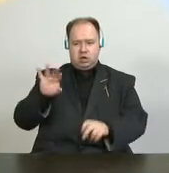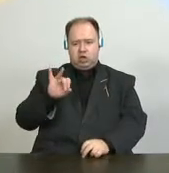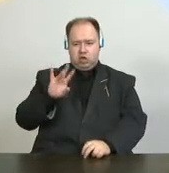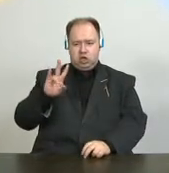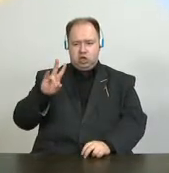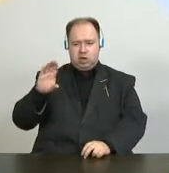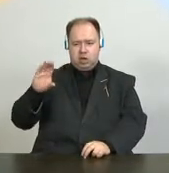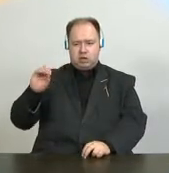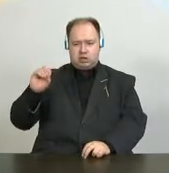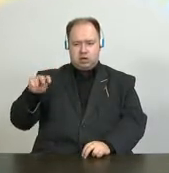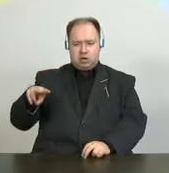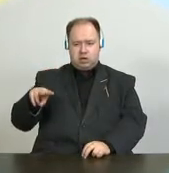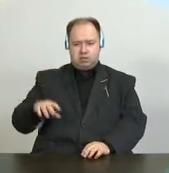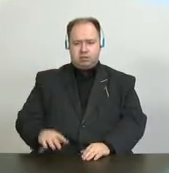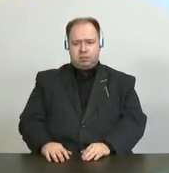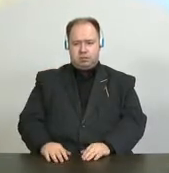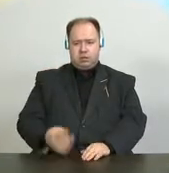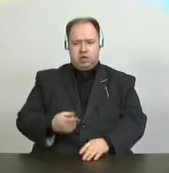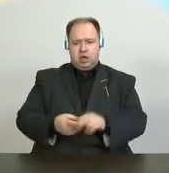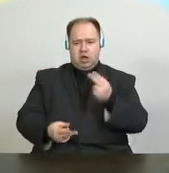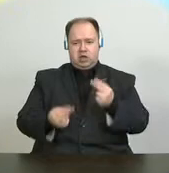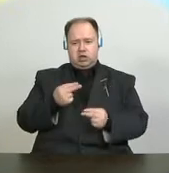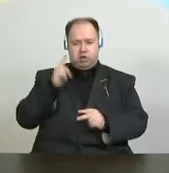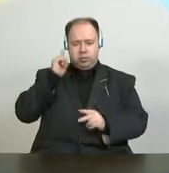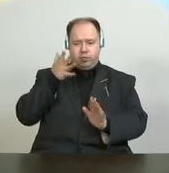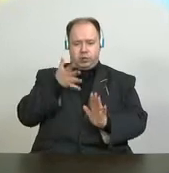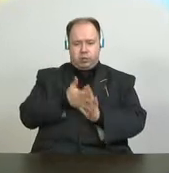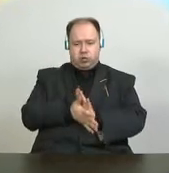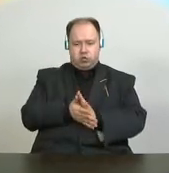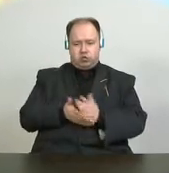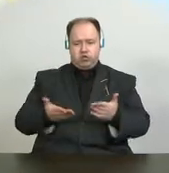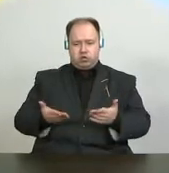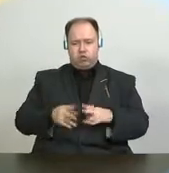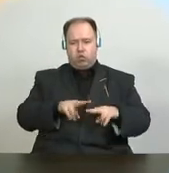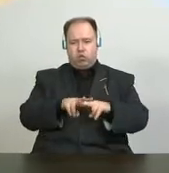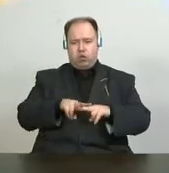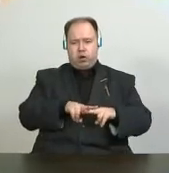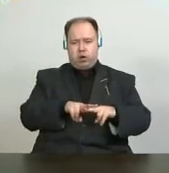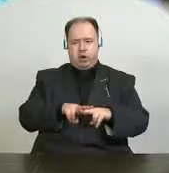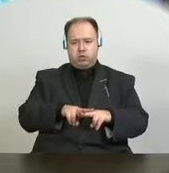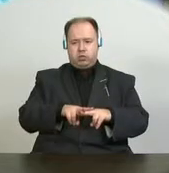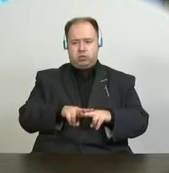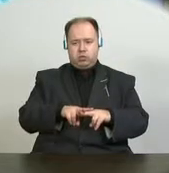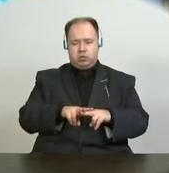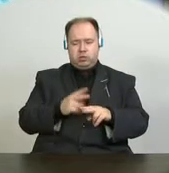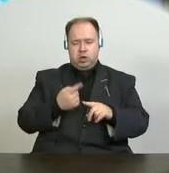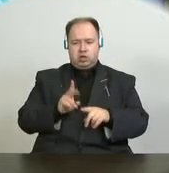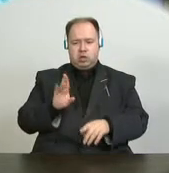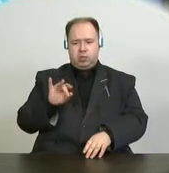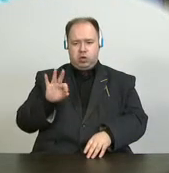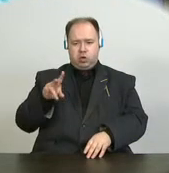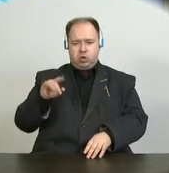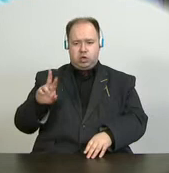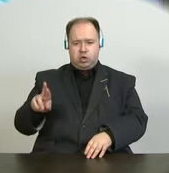это уже игра про погружение в живую клетку то есть мы сознательно выбрали биологию как